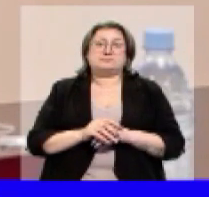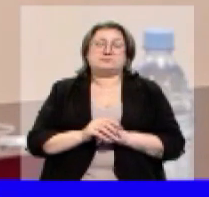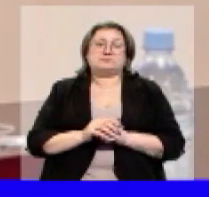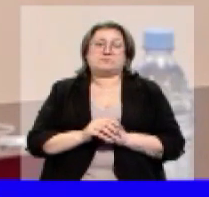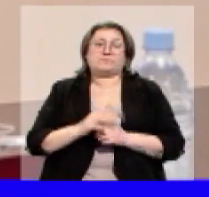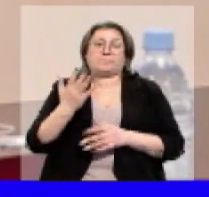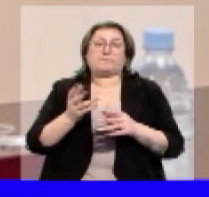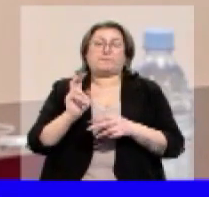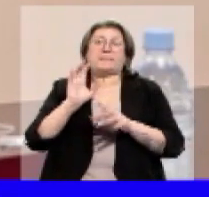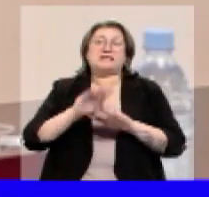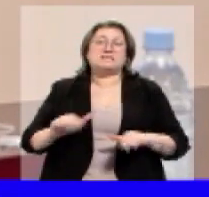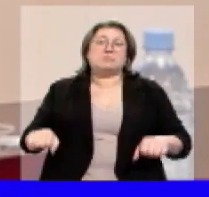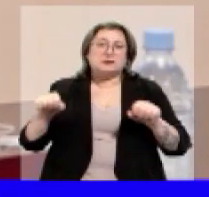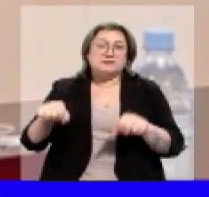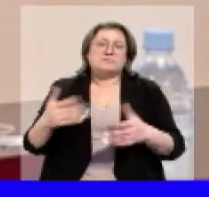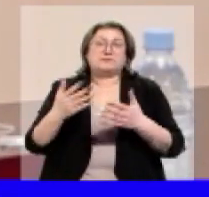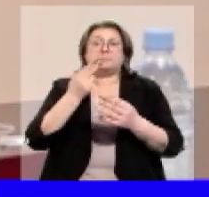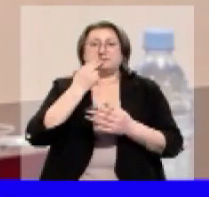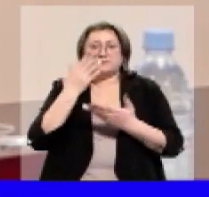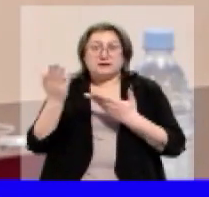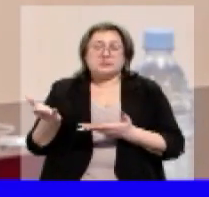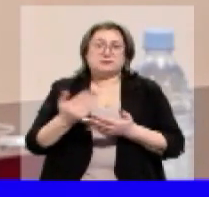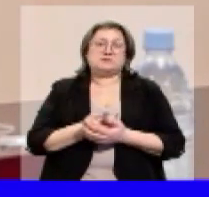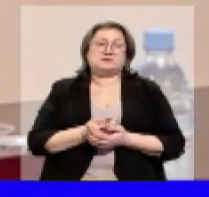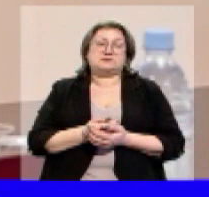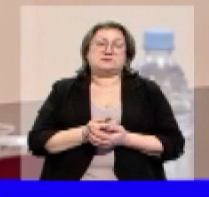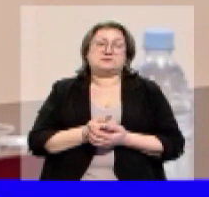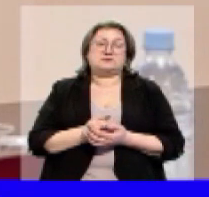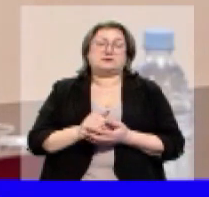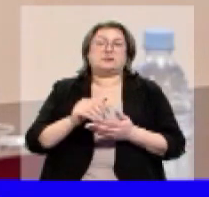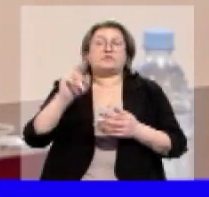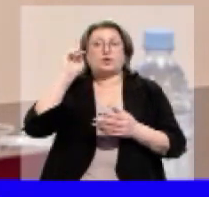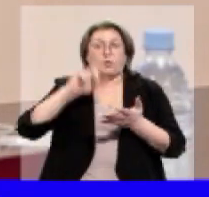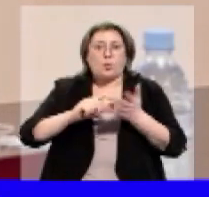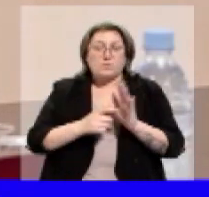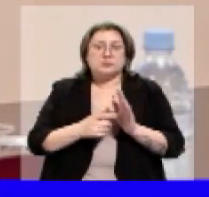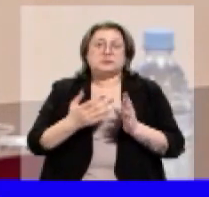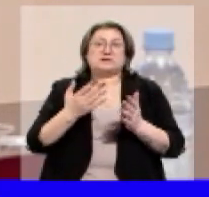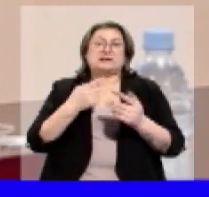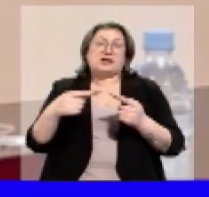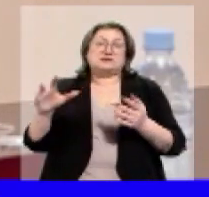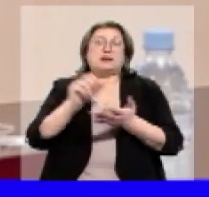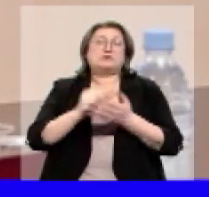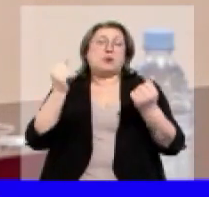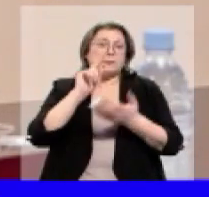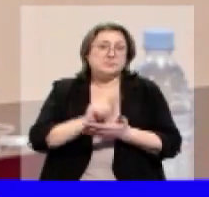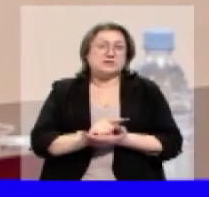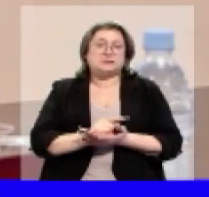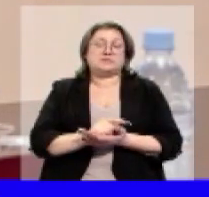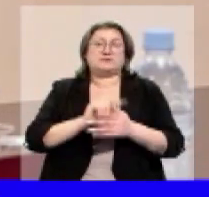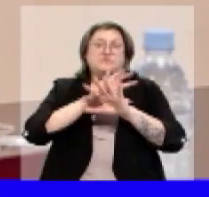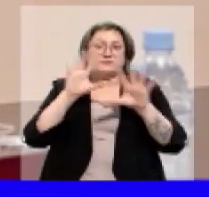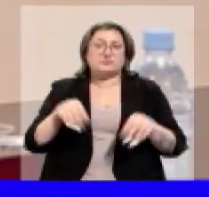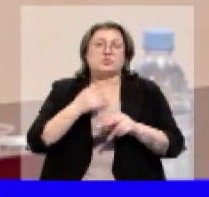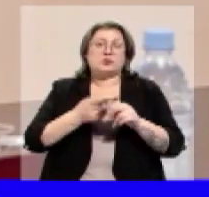есть, если приходят, понятно, с детьми и так далее, могут питаться там, туалетные комнаты сходить, и так далее, занятия спортом обязательно. Все